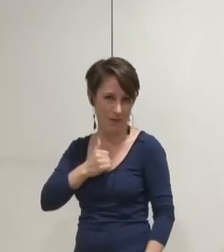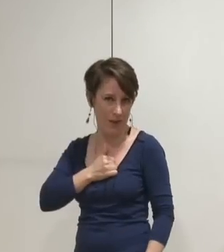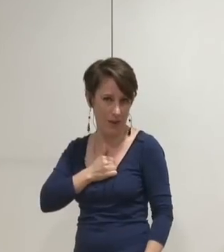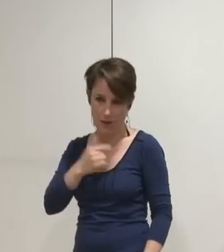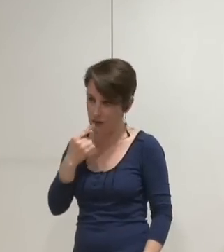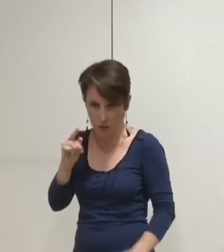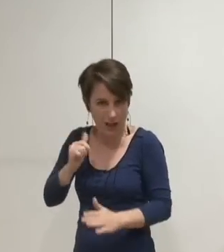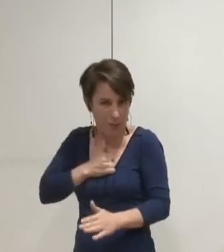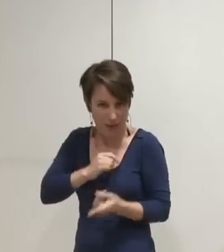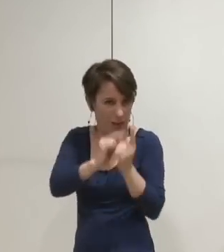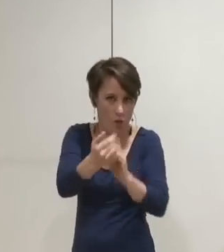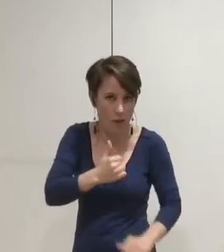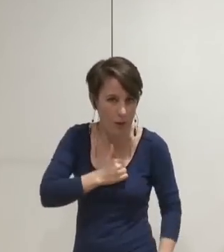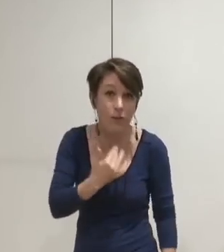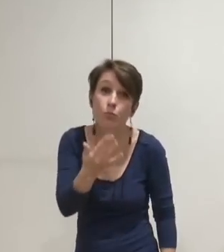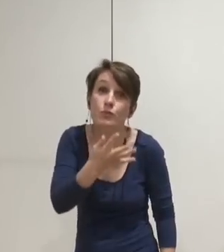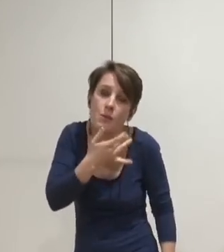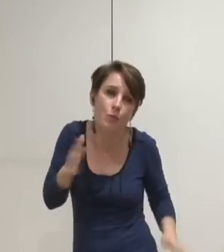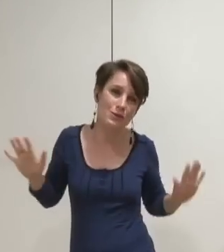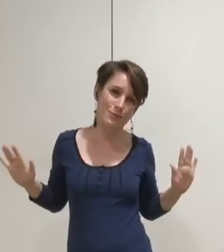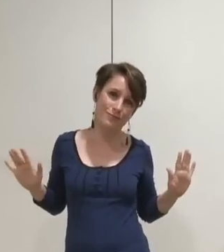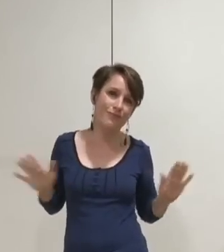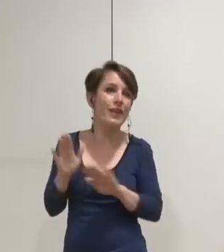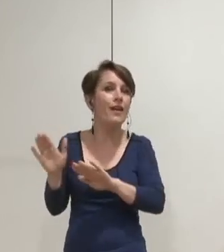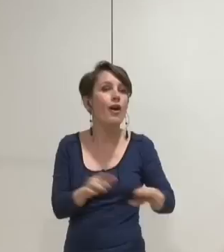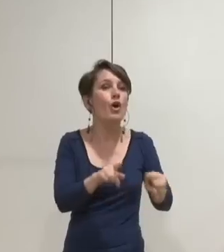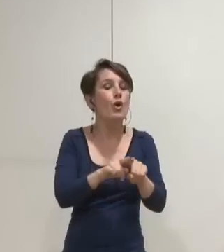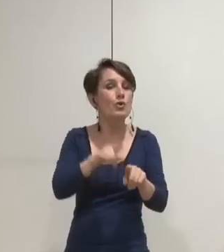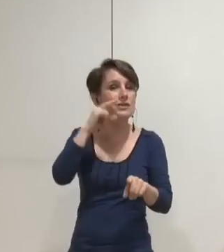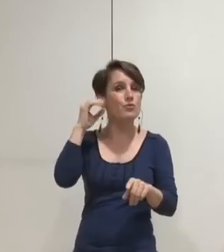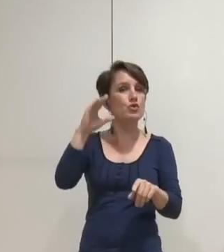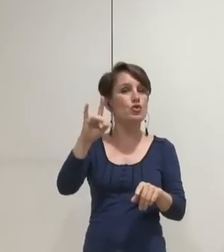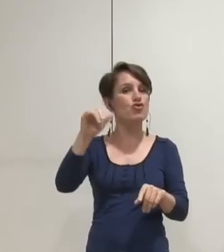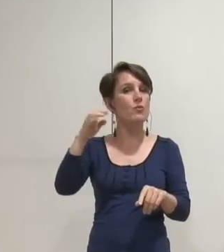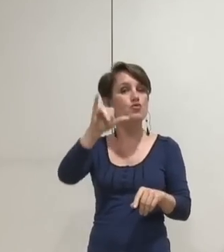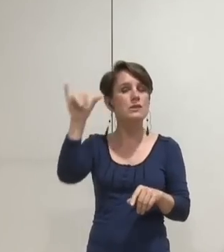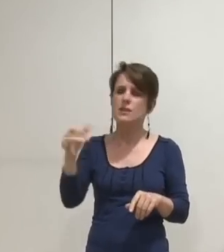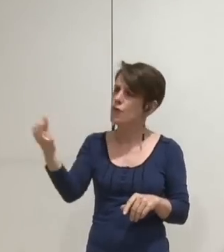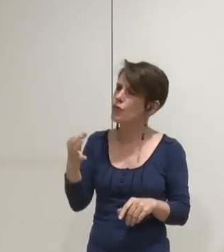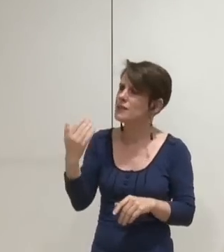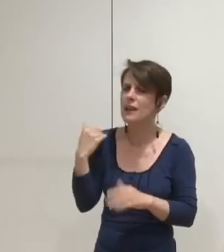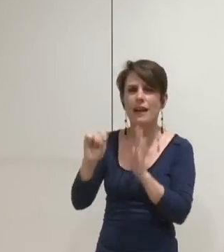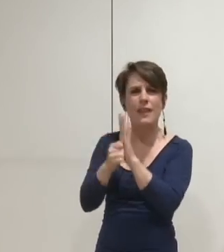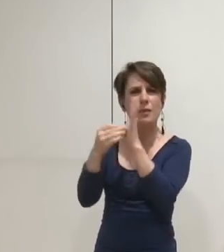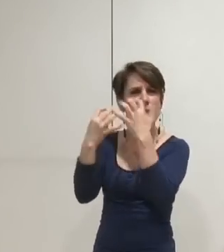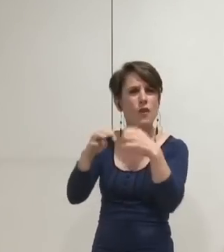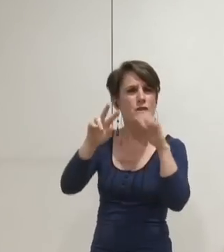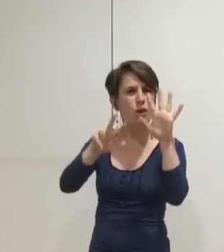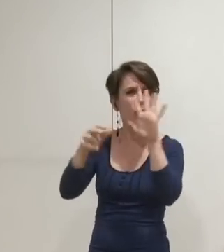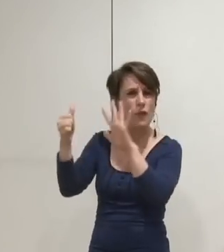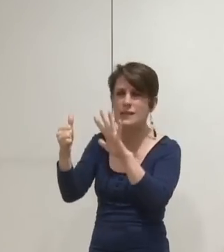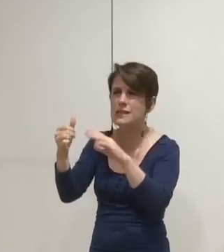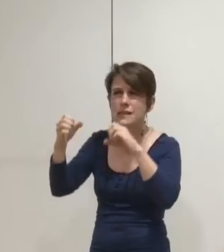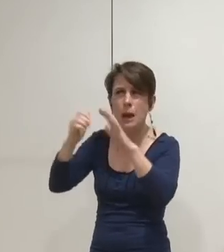qui est déjà privée monsieur chamusi vous nous dites par ailleurs qu'il n'y aurait pas eu de privatisation de GG en 1986 or ce qui s'est passé à